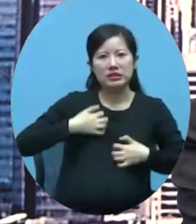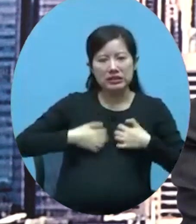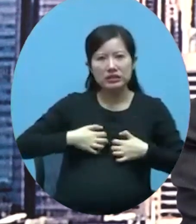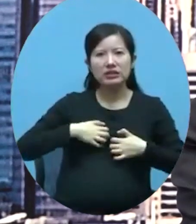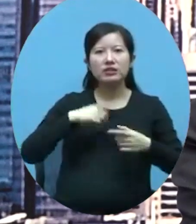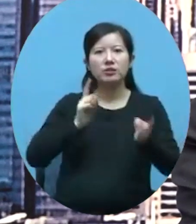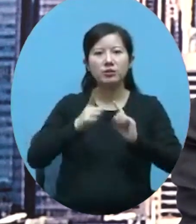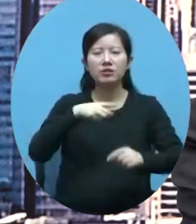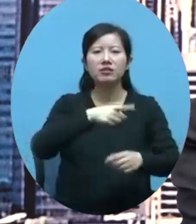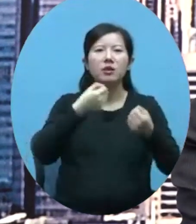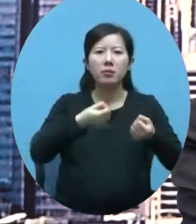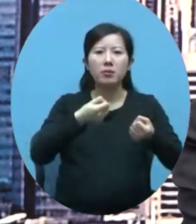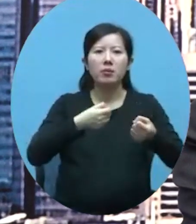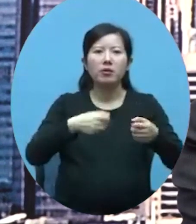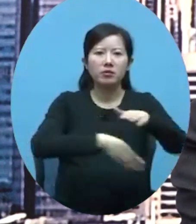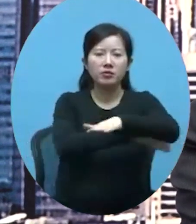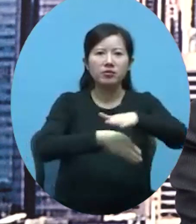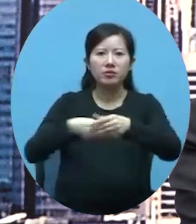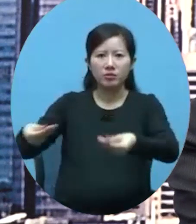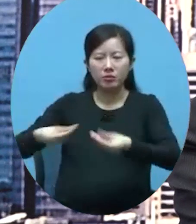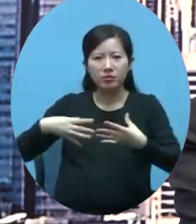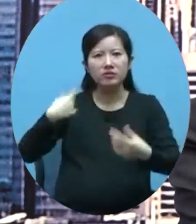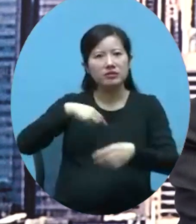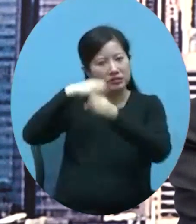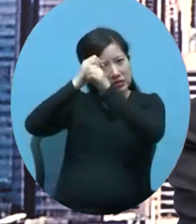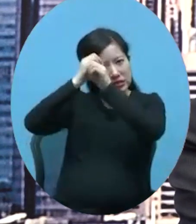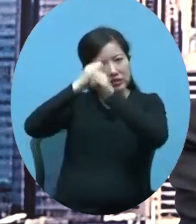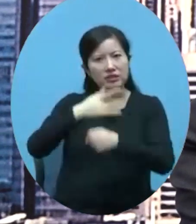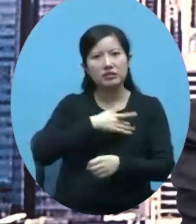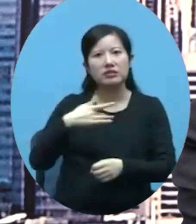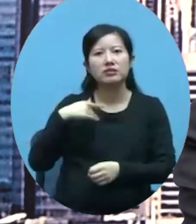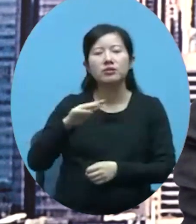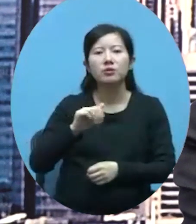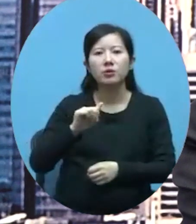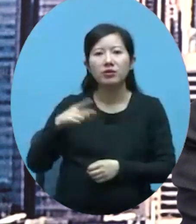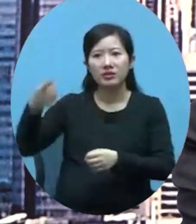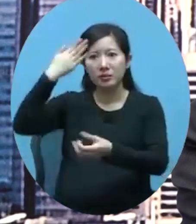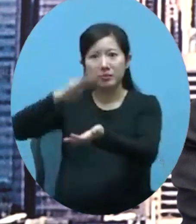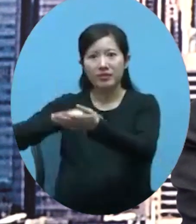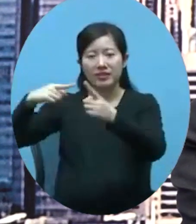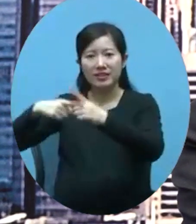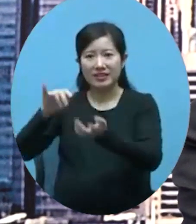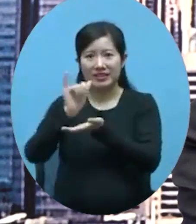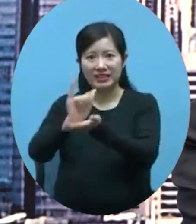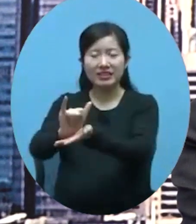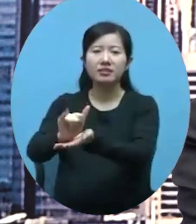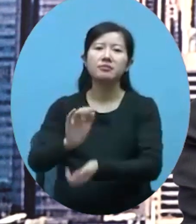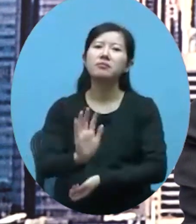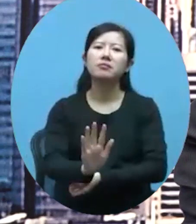所进行新型冠状病毒的测试病人是不需要留在医院等待测试的结果的